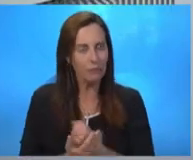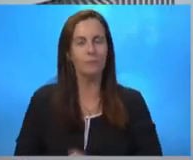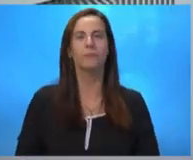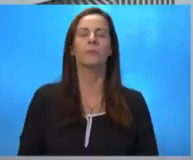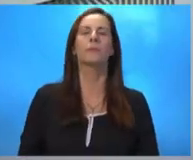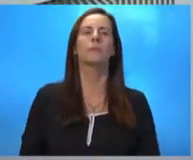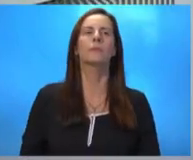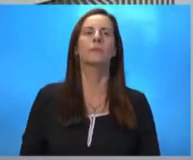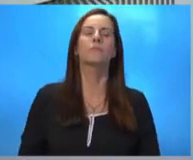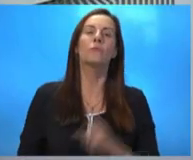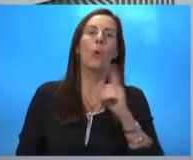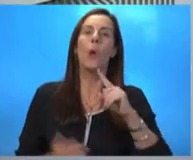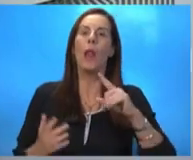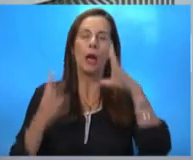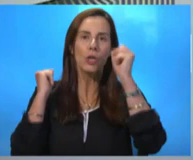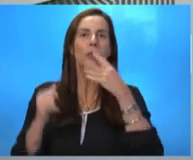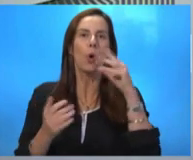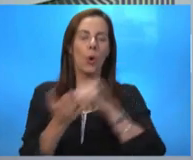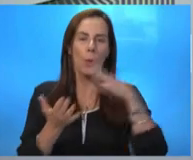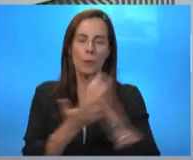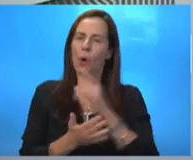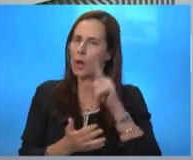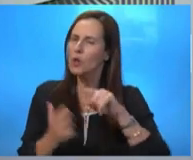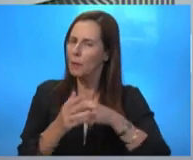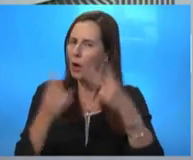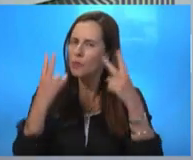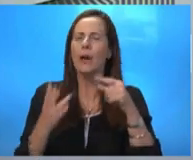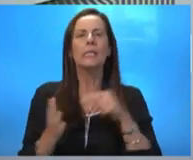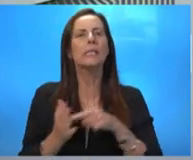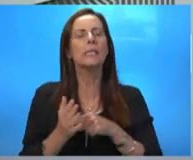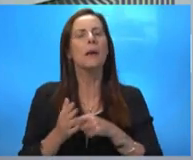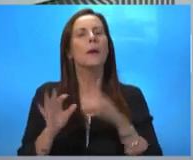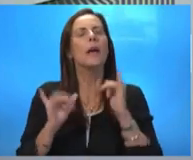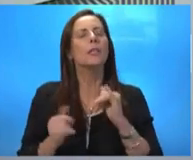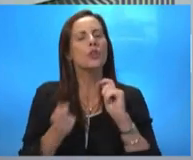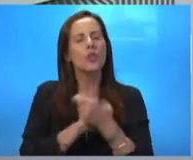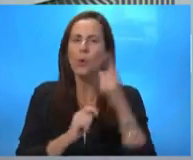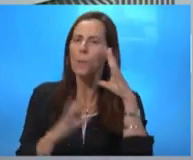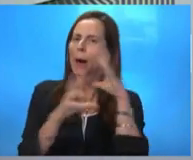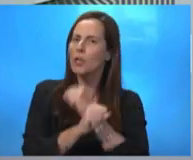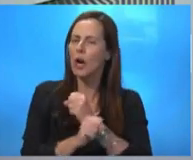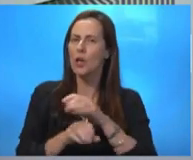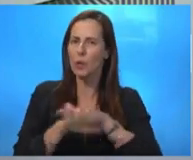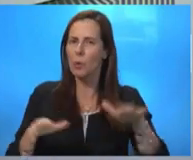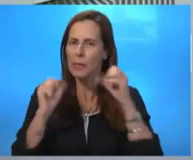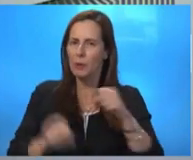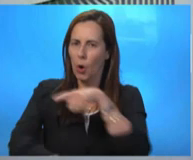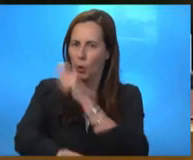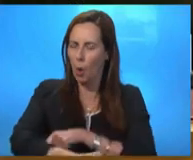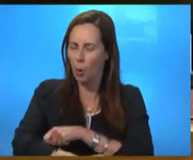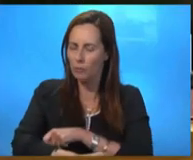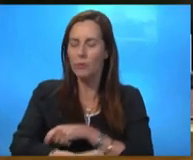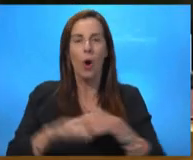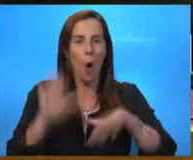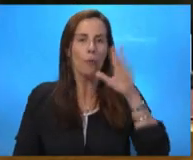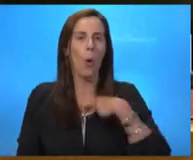אולי לא מושגות, אבל יש מטרה מאוד משמעותית שמושגת, וזה איזשהו שינוי בגישה של מועצת הביטחון כלפי ישראל. לרוב אנחנו רואים